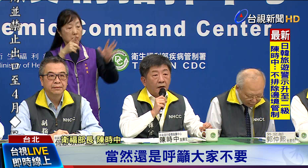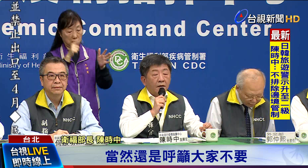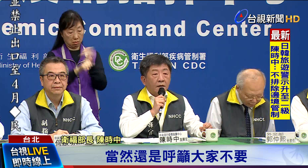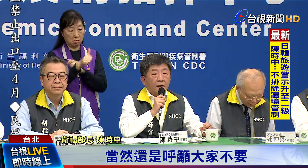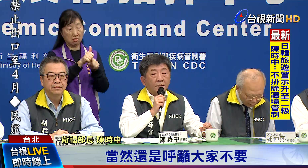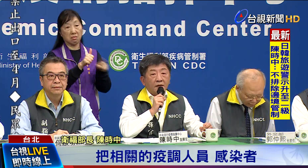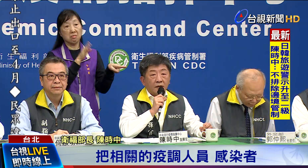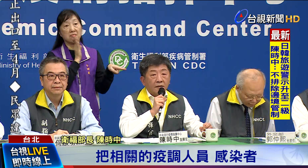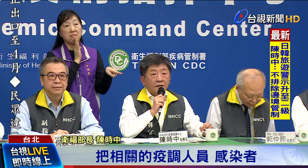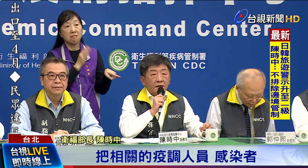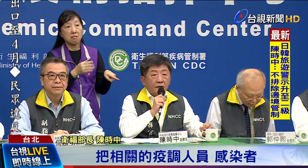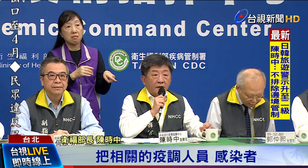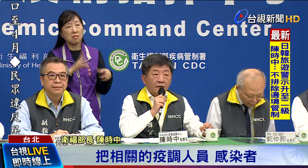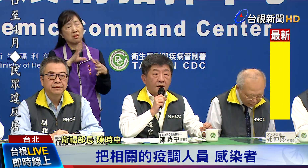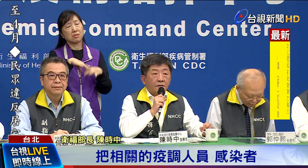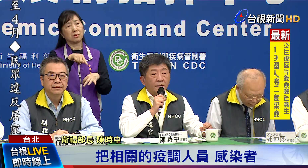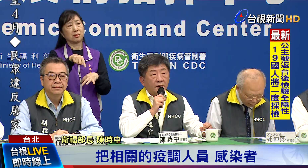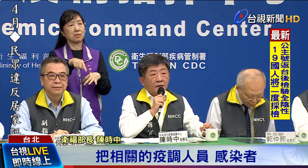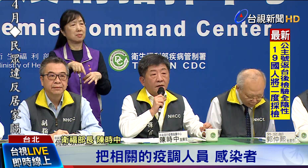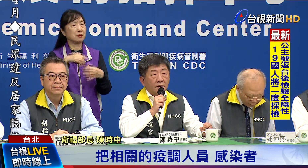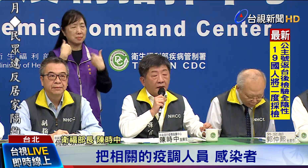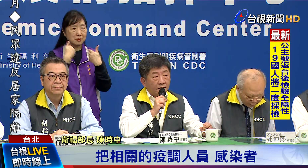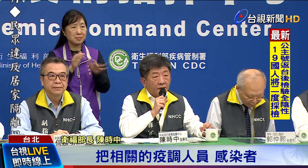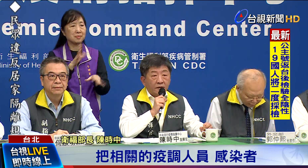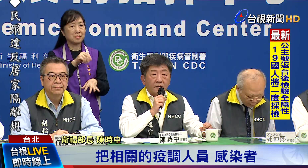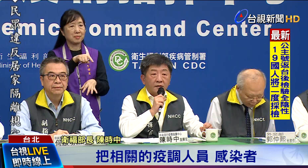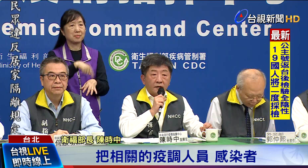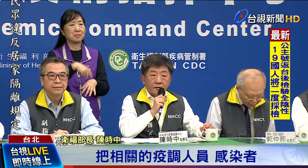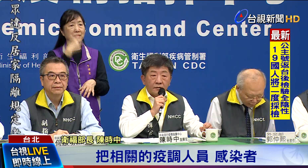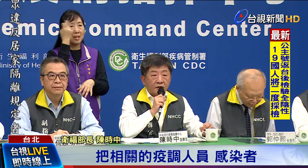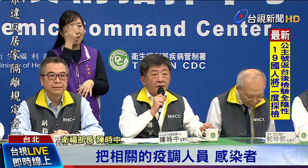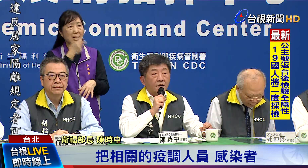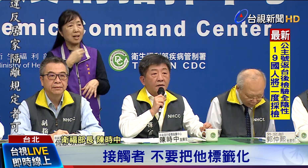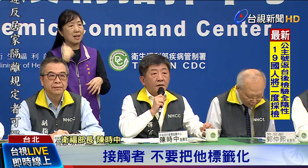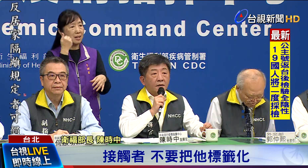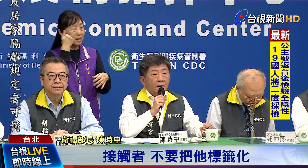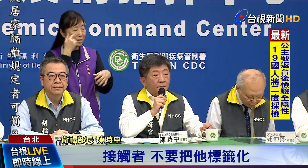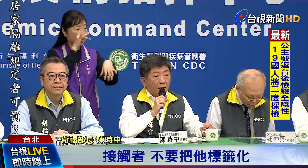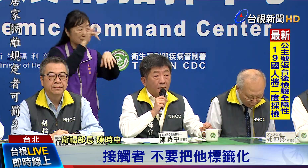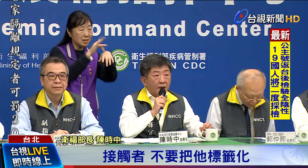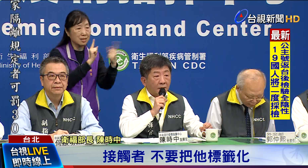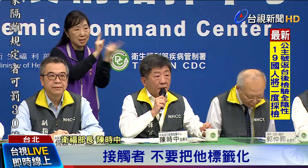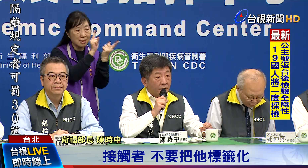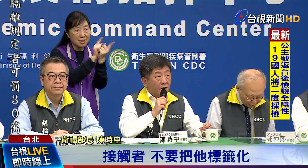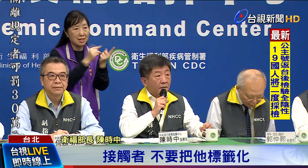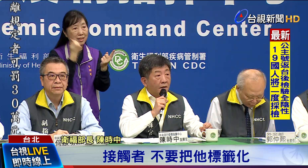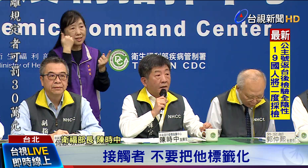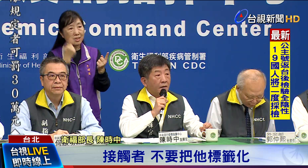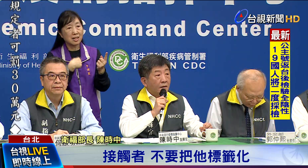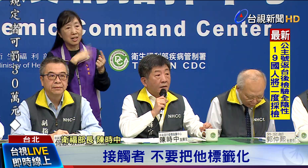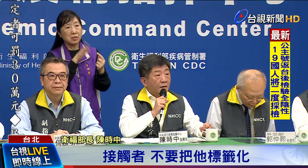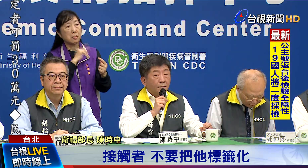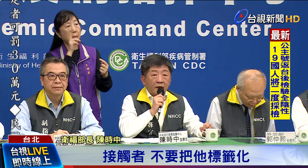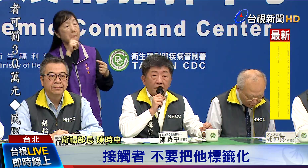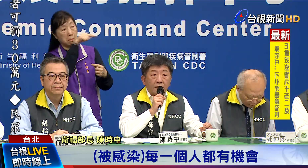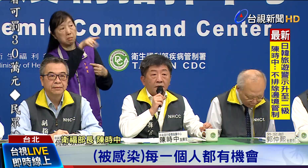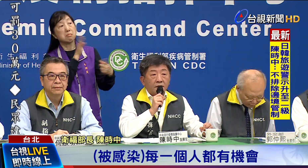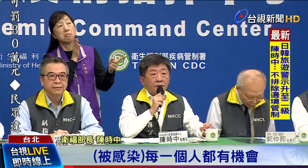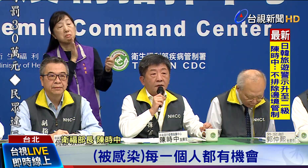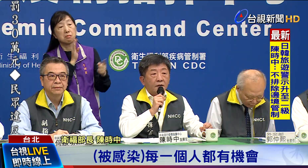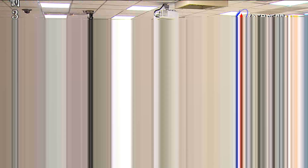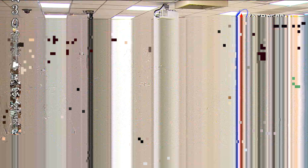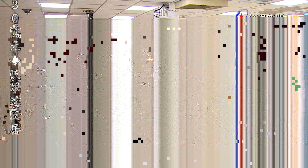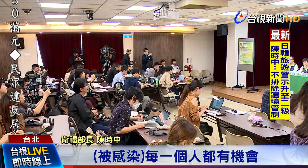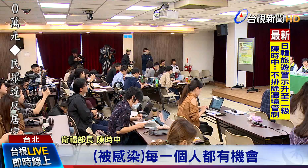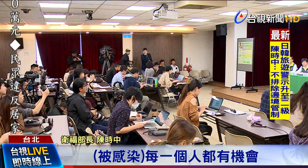大家不要好把相关的医疗人员、感染者、接触者，好不要把它标签化。好，每一个人都